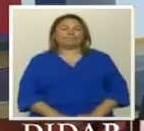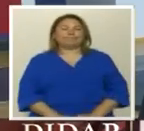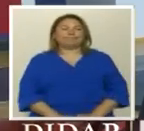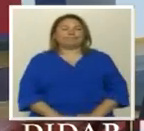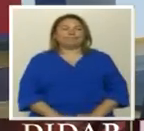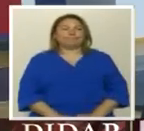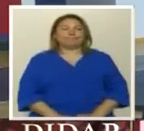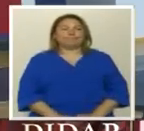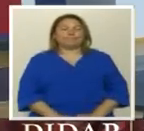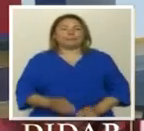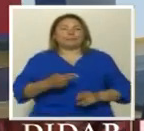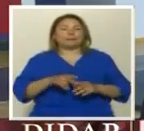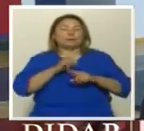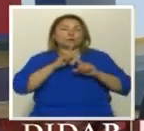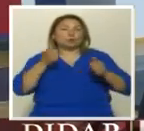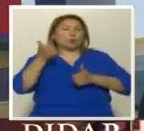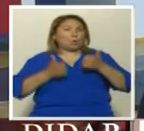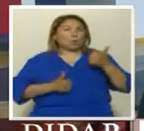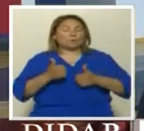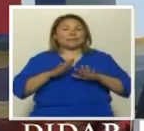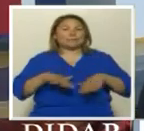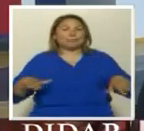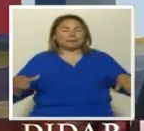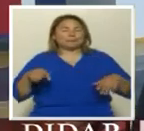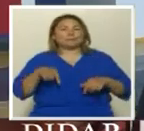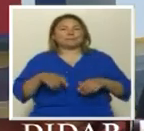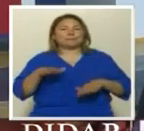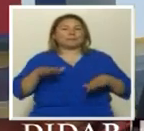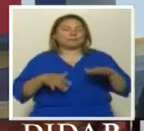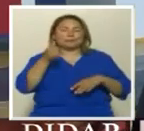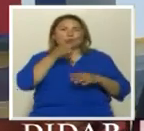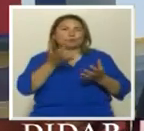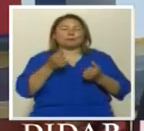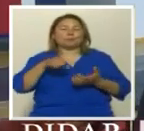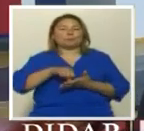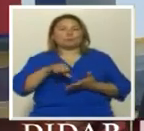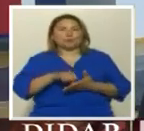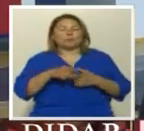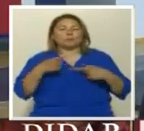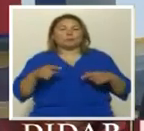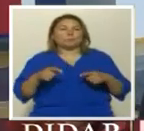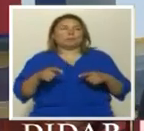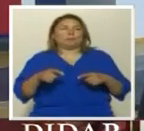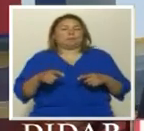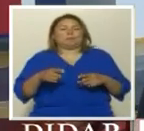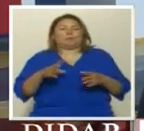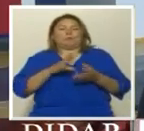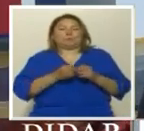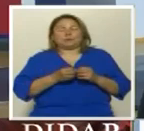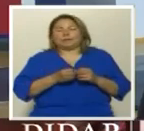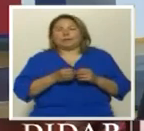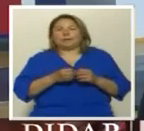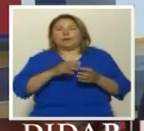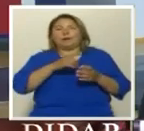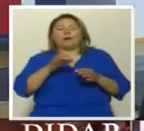килограмм. Это особенность конкурса. Ребята меньше этого веса не могут принимать участие. Другими словами, он не относится к абсолютному